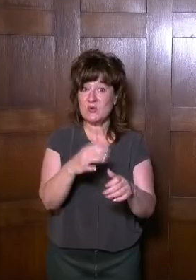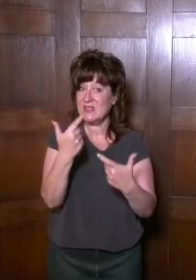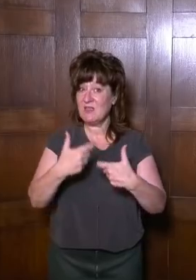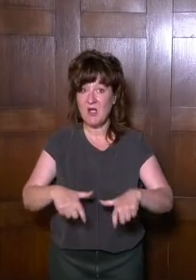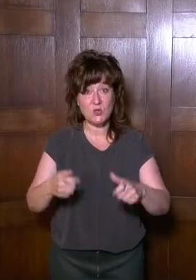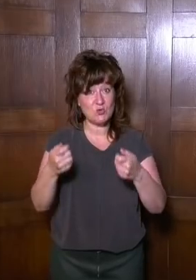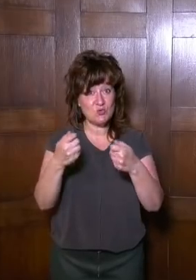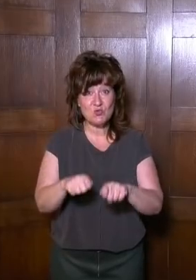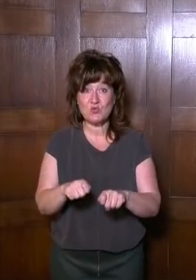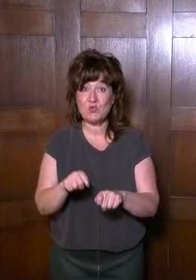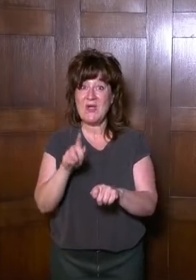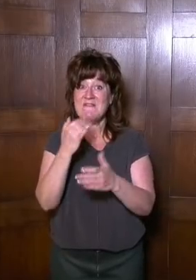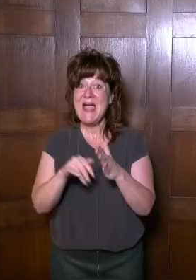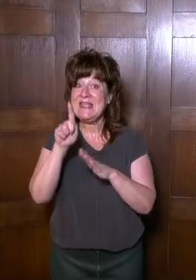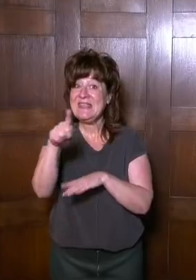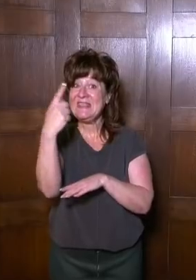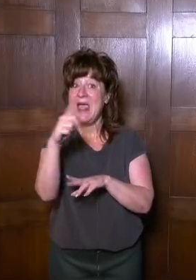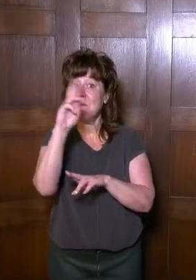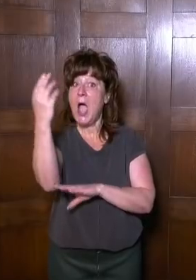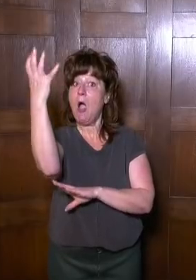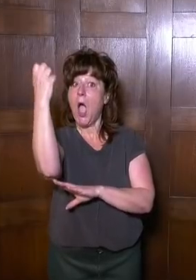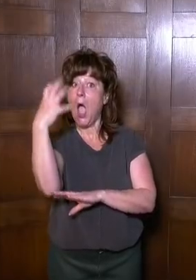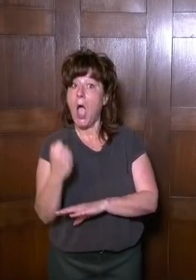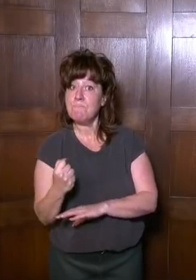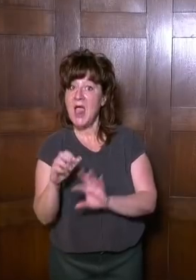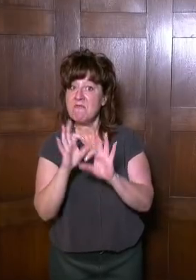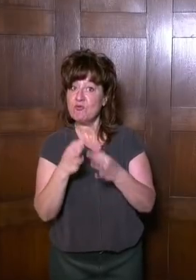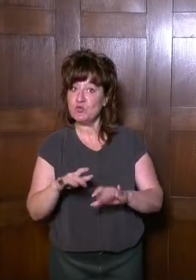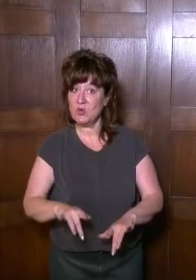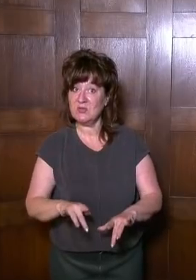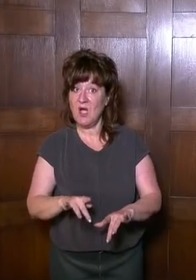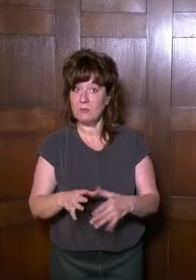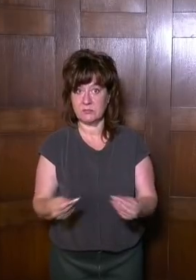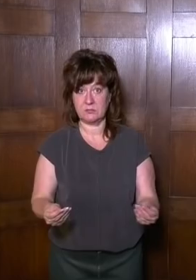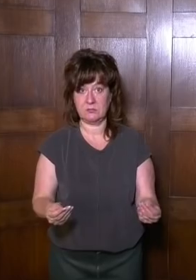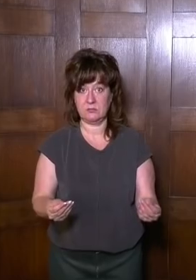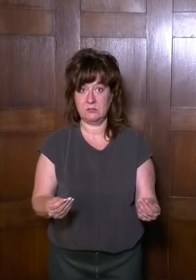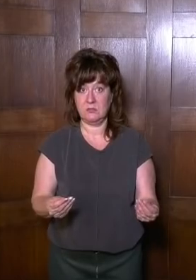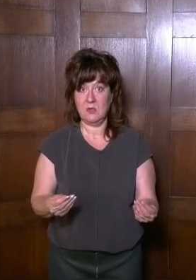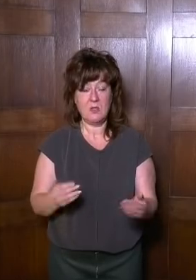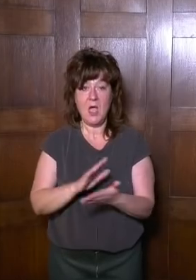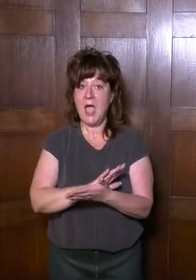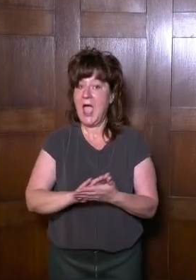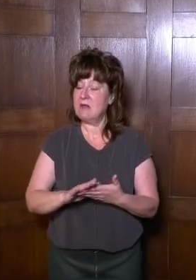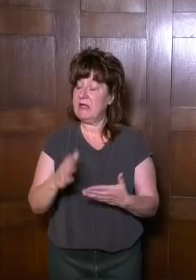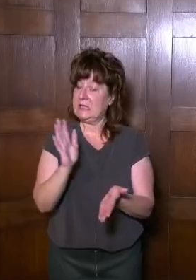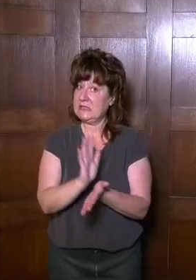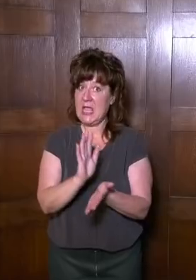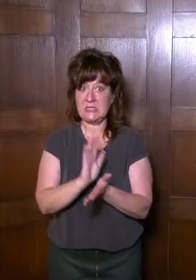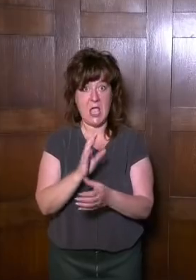mal eine Ampelfunktion für uns alle hier haben, auch noch wegfallen, ist es einfach sehr